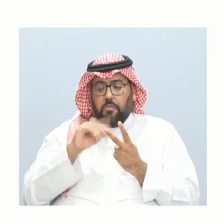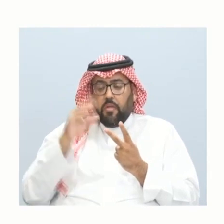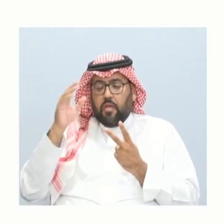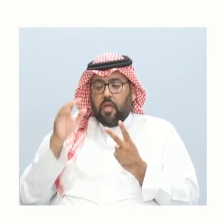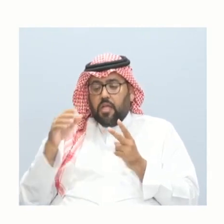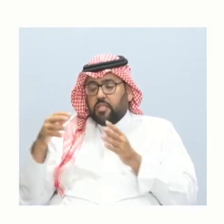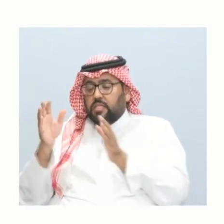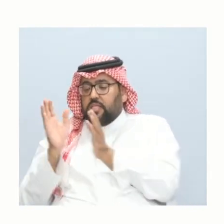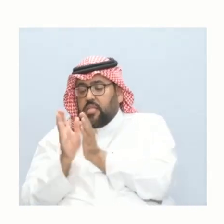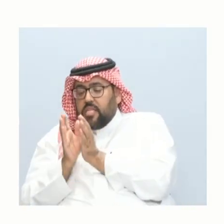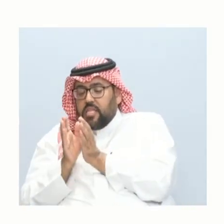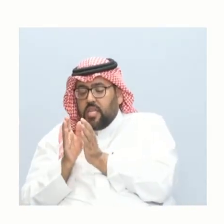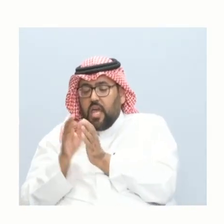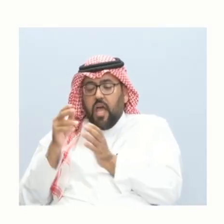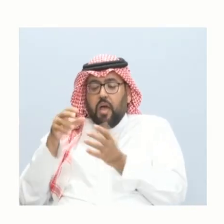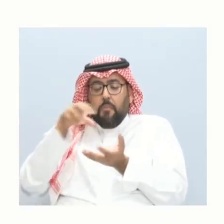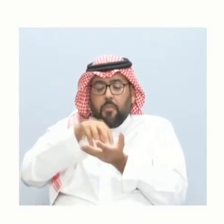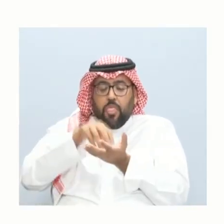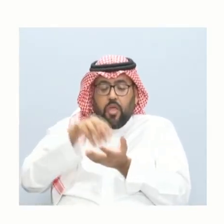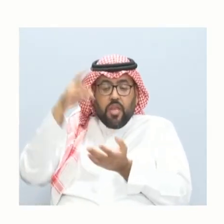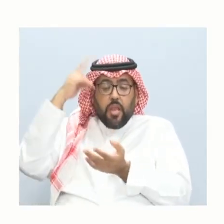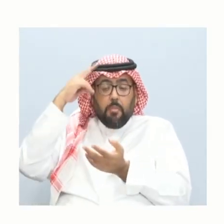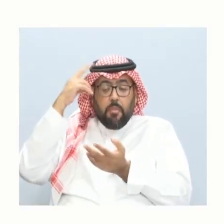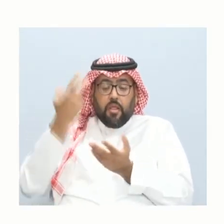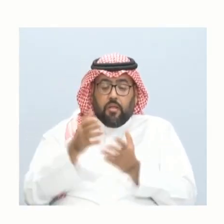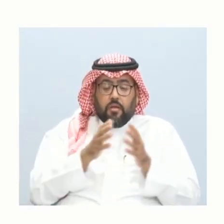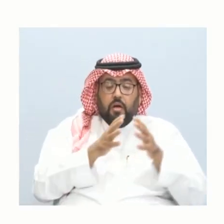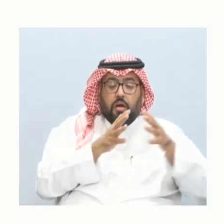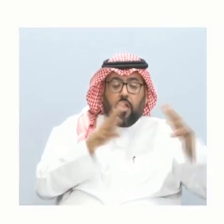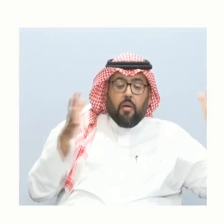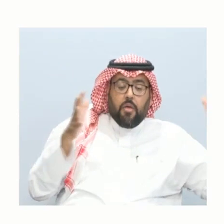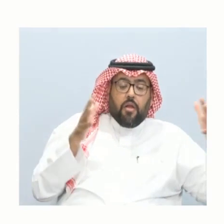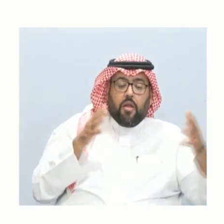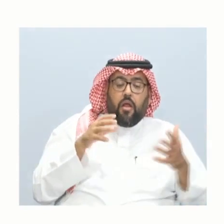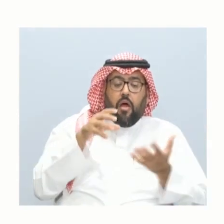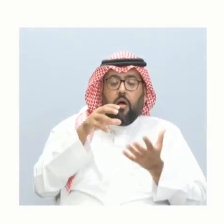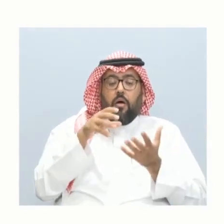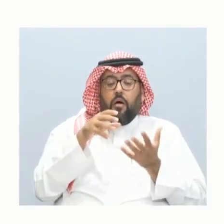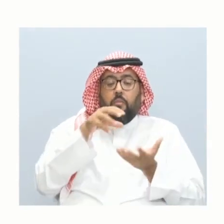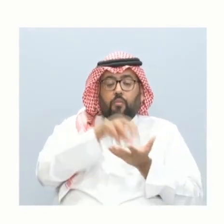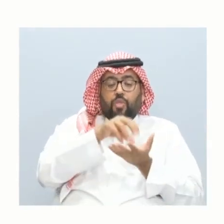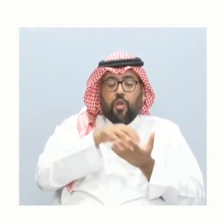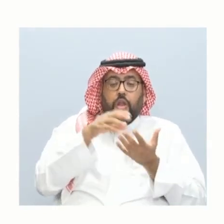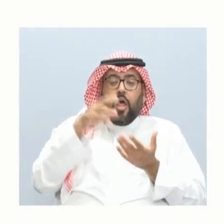اصغر مدن المملكه ام اكبر مدن المملكه